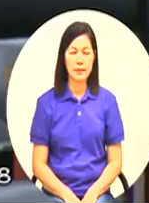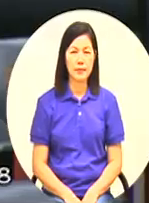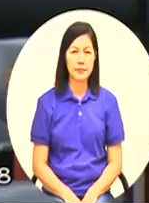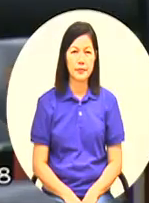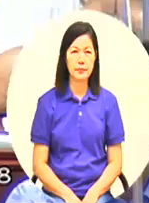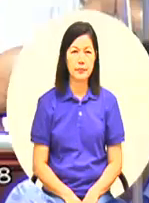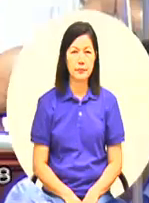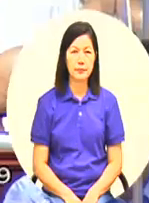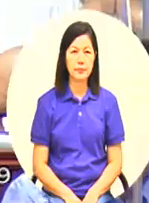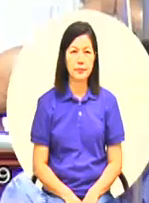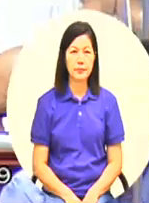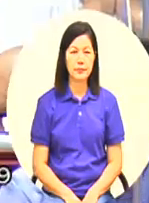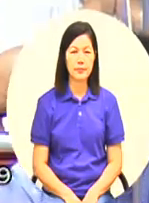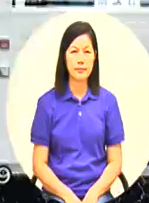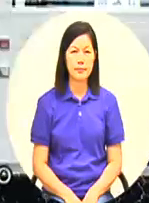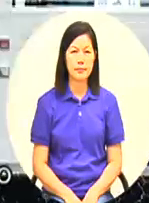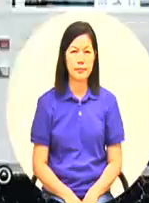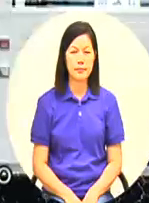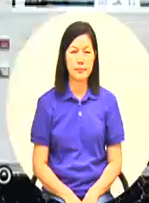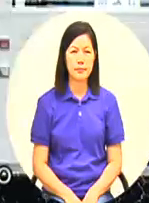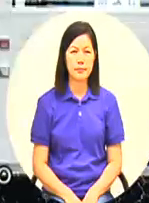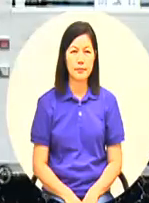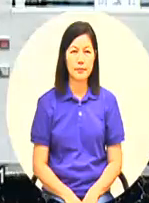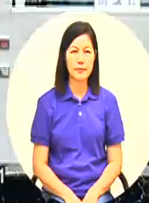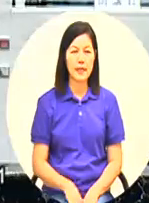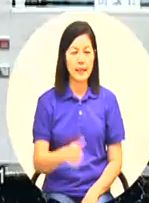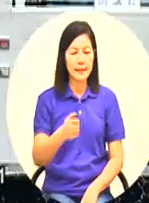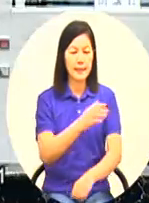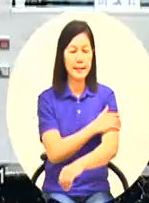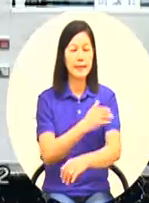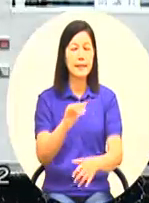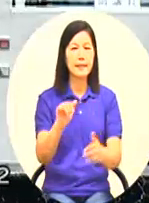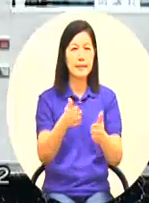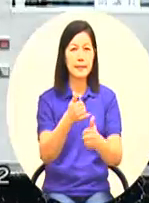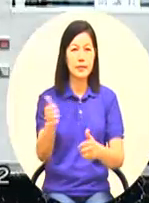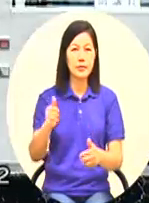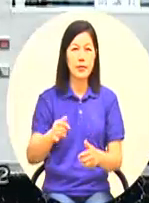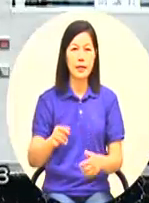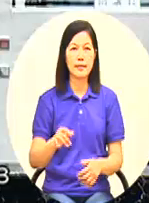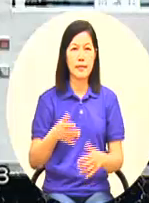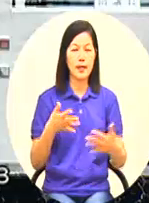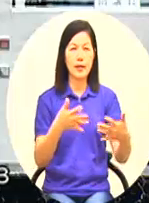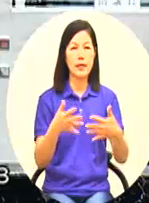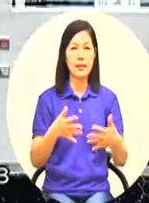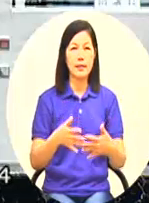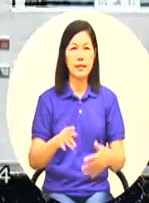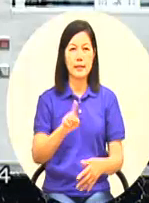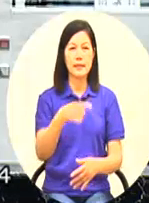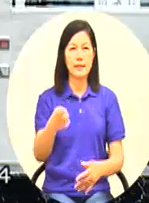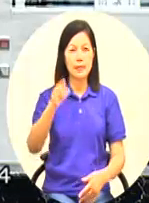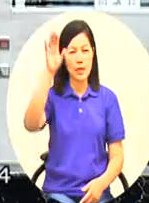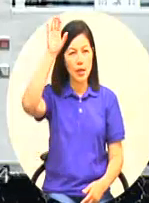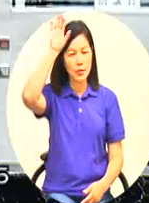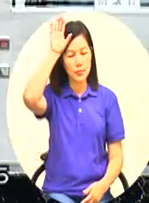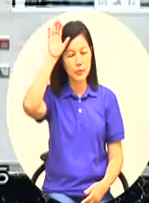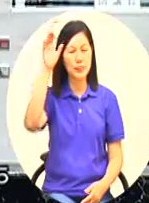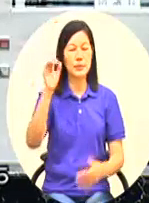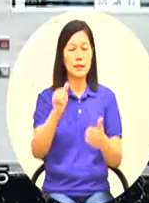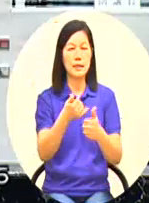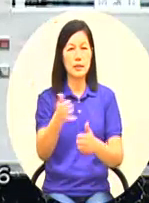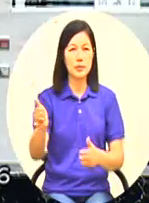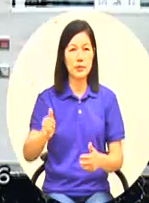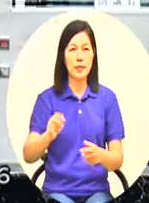谢谢议员。 好，谢谢陈翠兰陈议员的质询。下一位，我们请苏延成苏议员，时